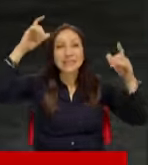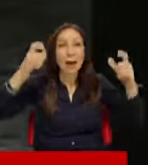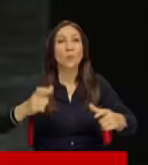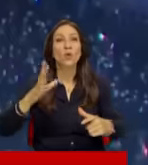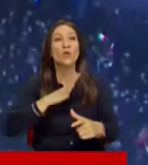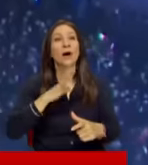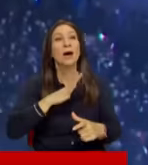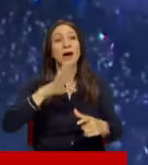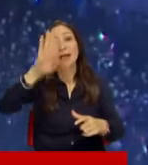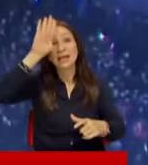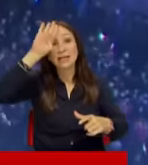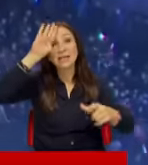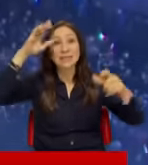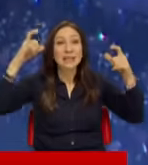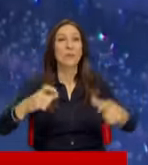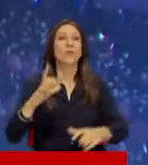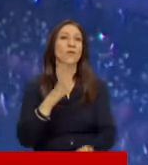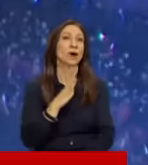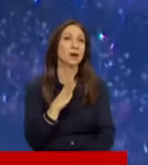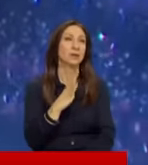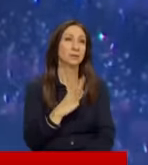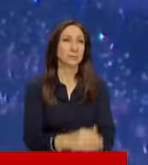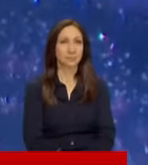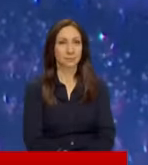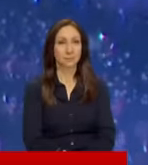var, İstanbul var.